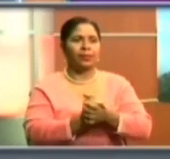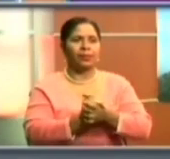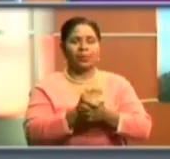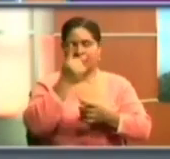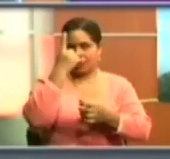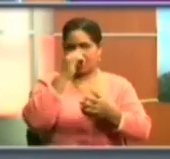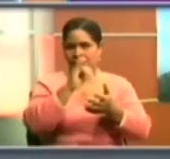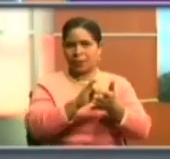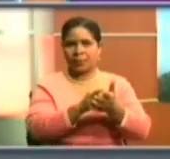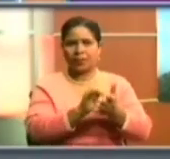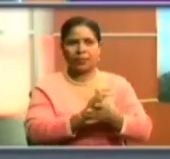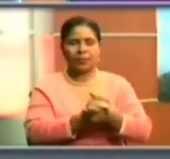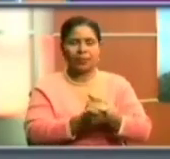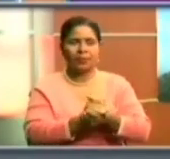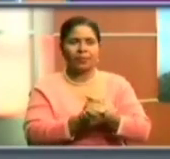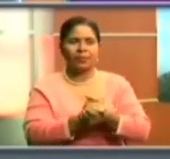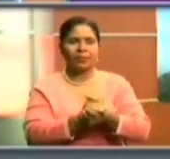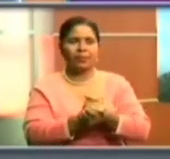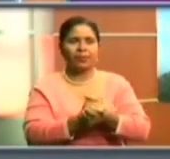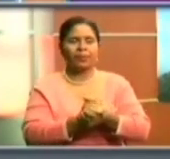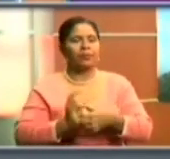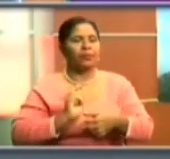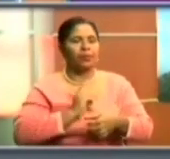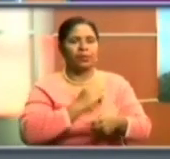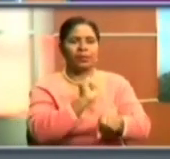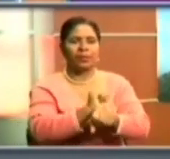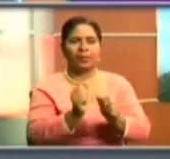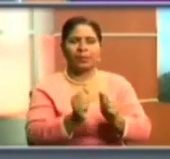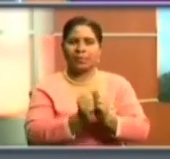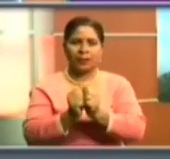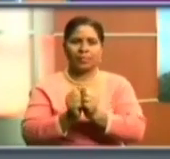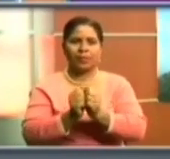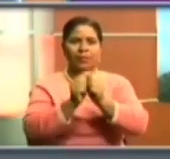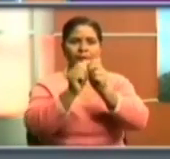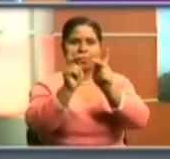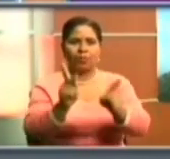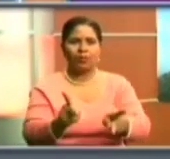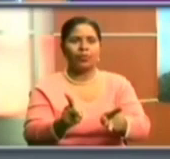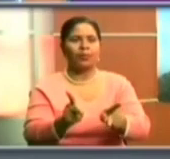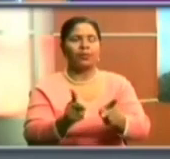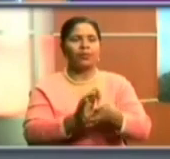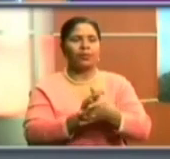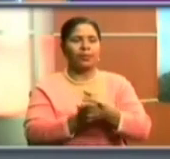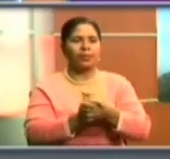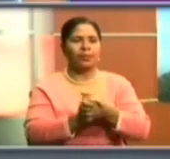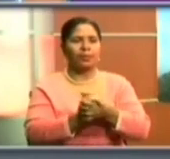sens, nous allons travailler avec les élus locaux pour